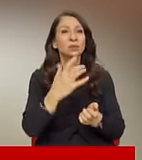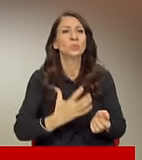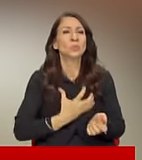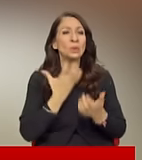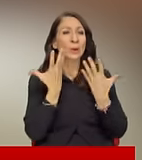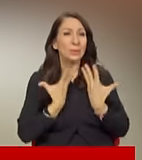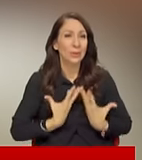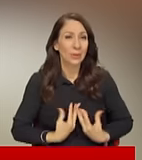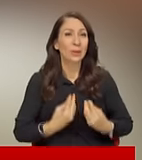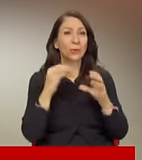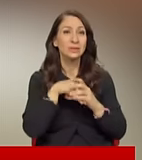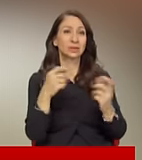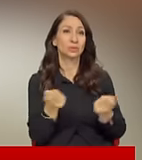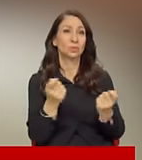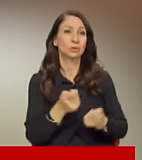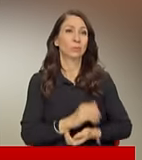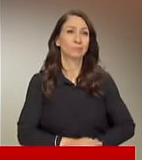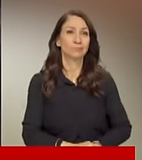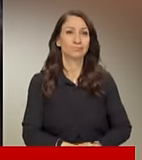acılarının artık son bulması için atıyor.